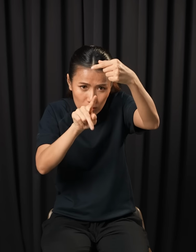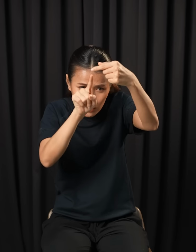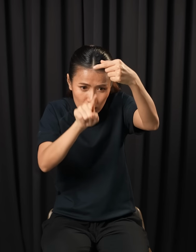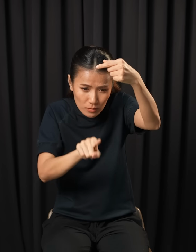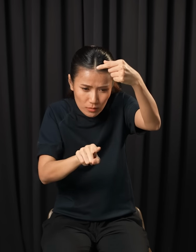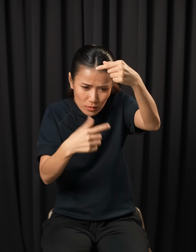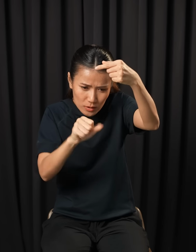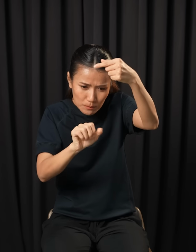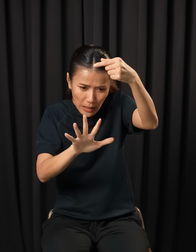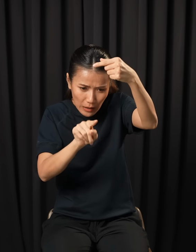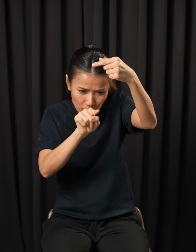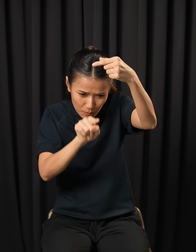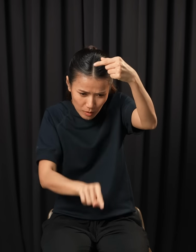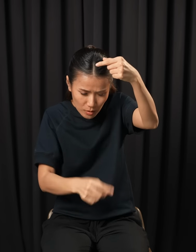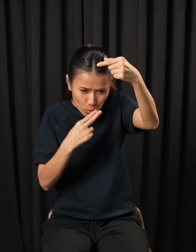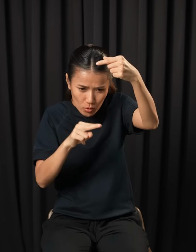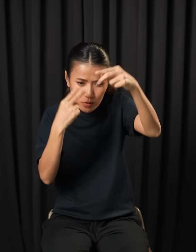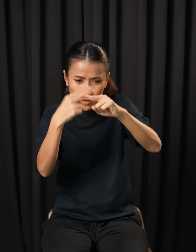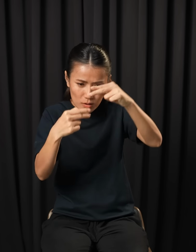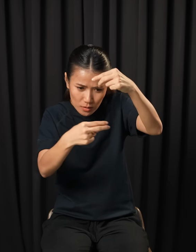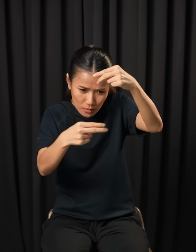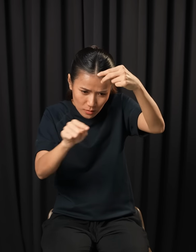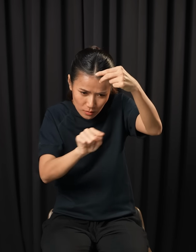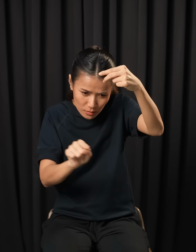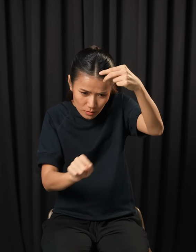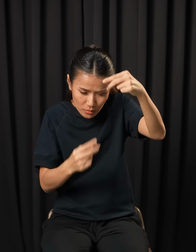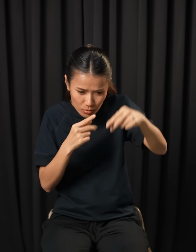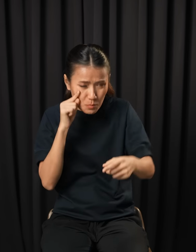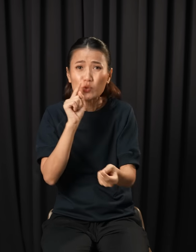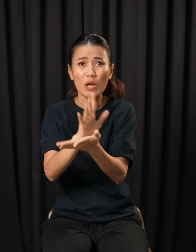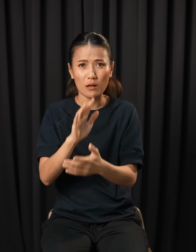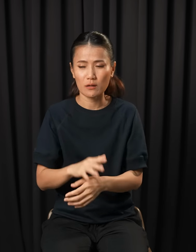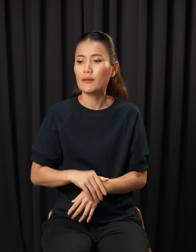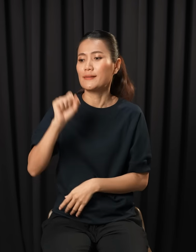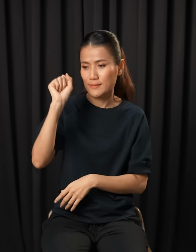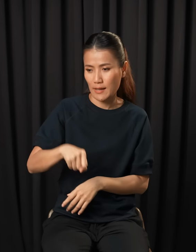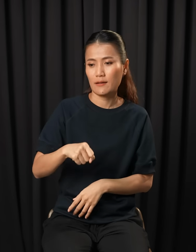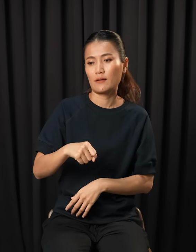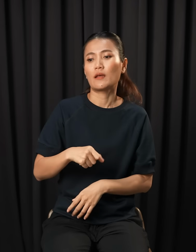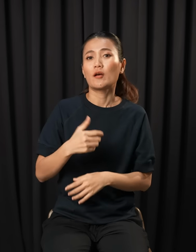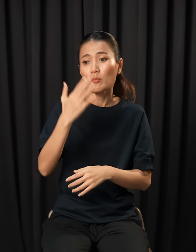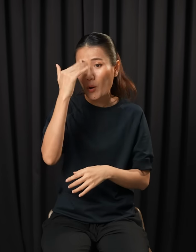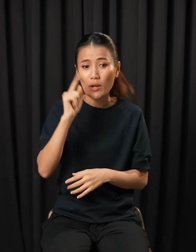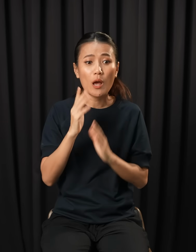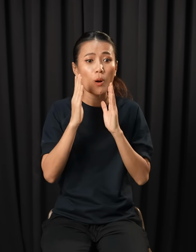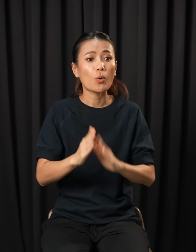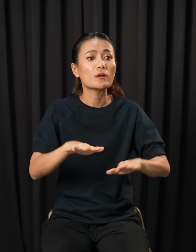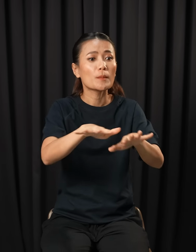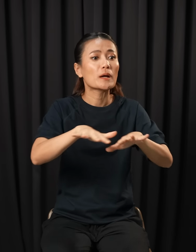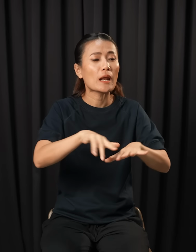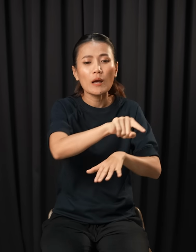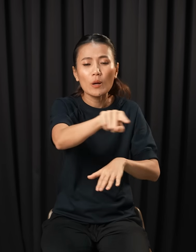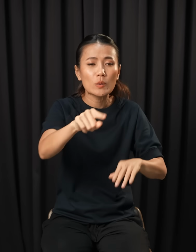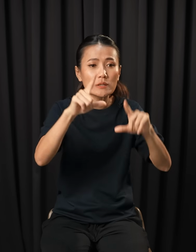ลุ30 ไม่รู้จักสักชื่อเลยครับถ้าลงไปถึงเอาว่าถัดจากเบอร์15ไปแล้วเนี่ยผมแทบไม่รู้จักเลย ซึ่งอันนั้